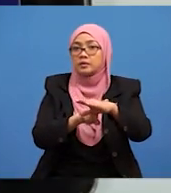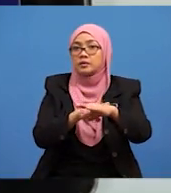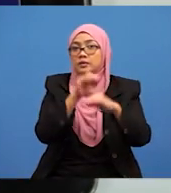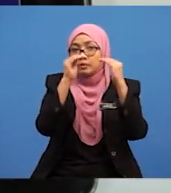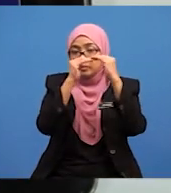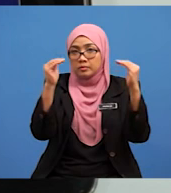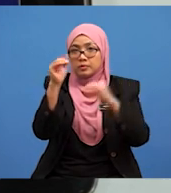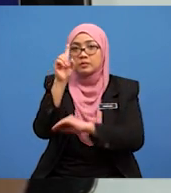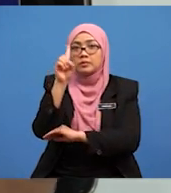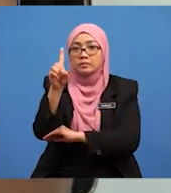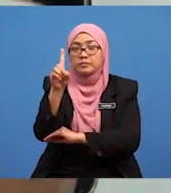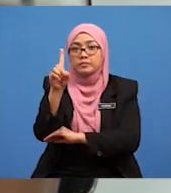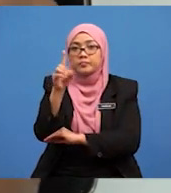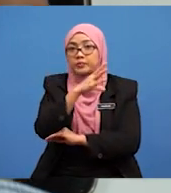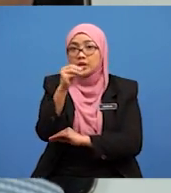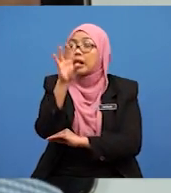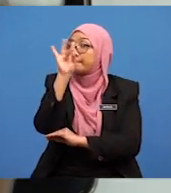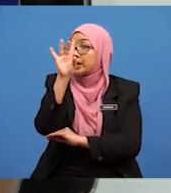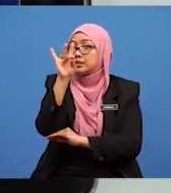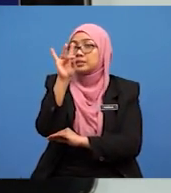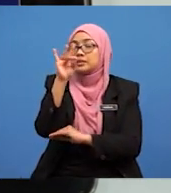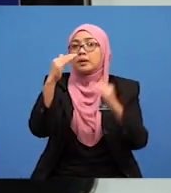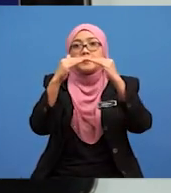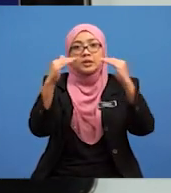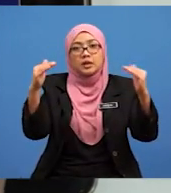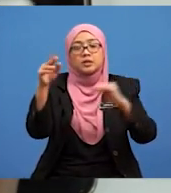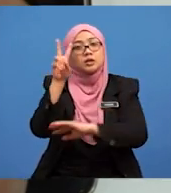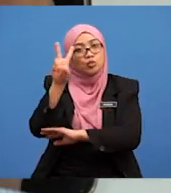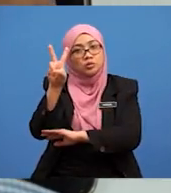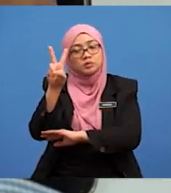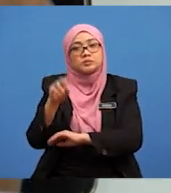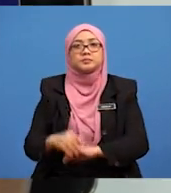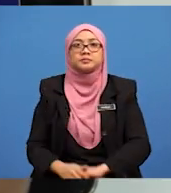dan 8 elektron di petala yang kedua.